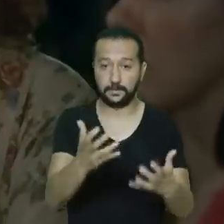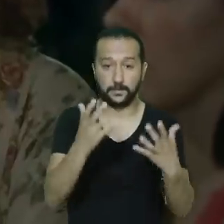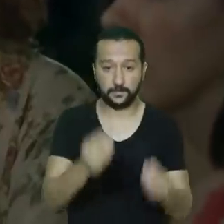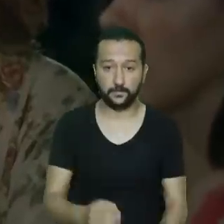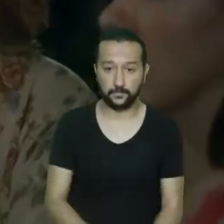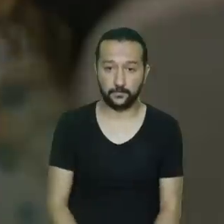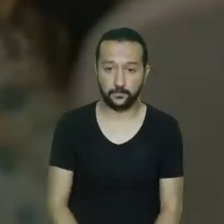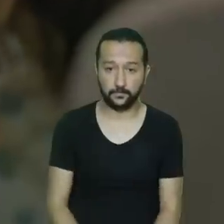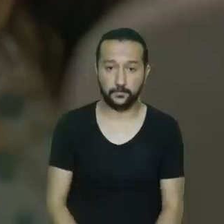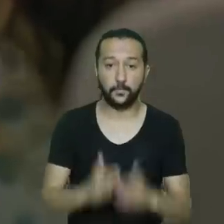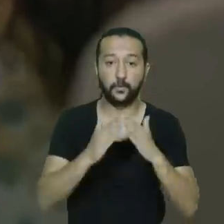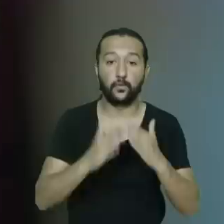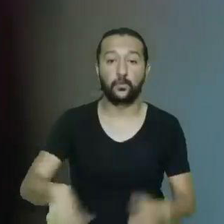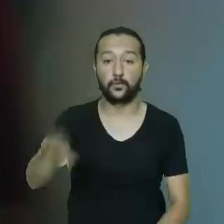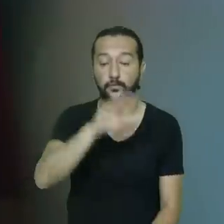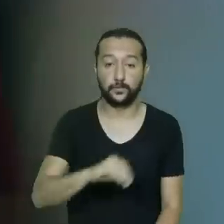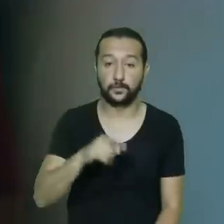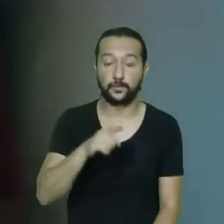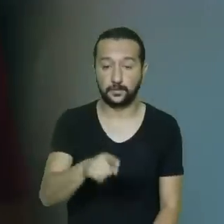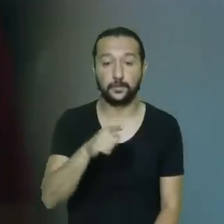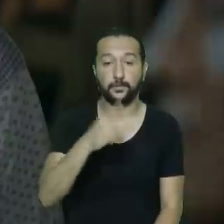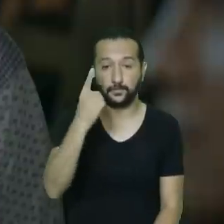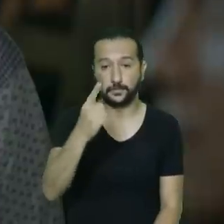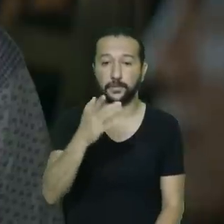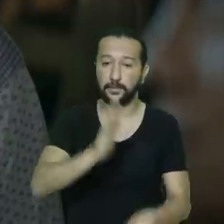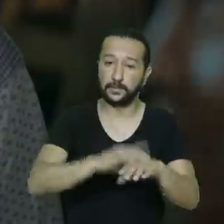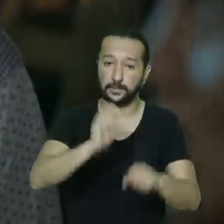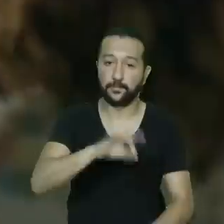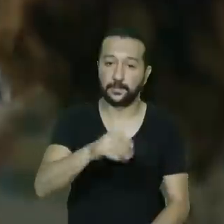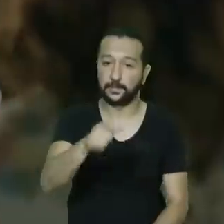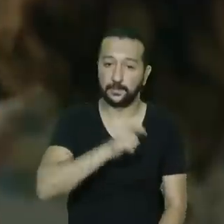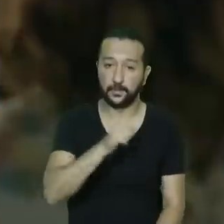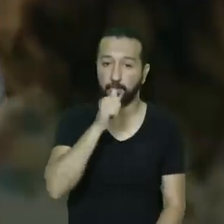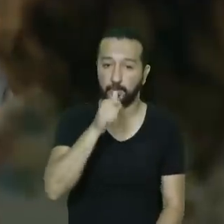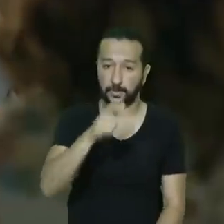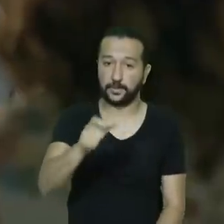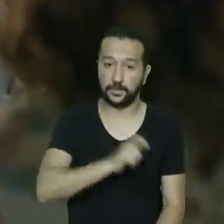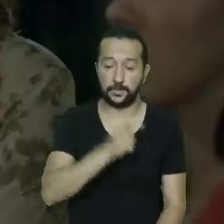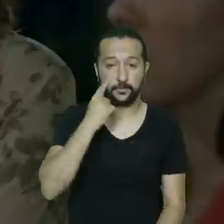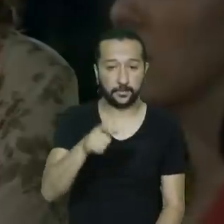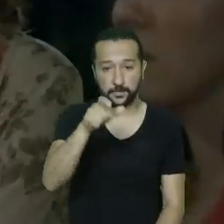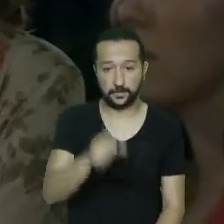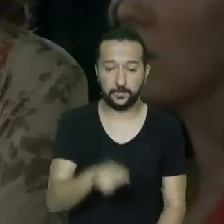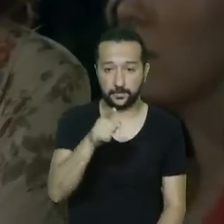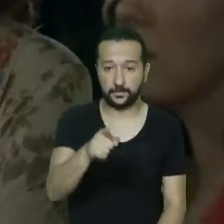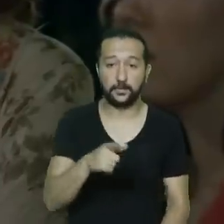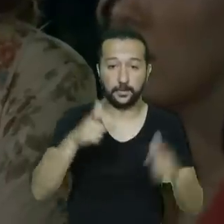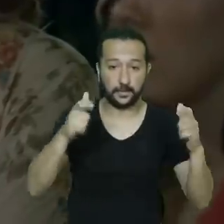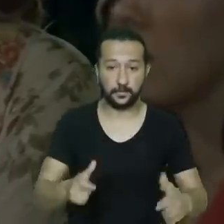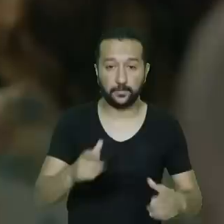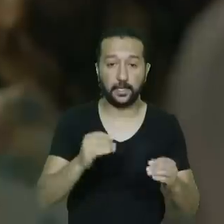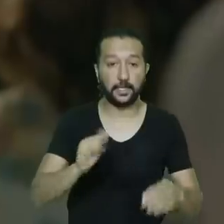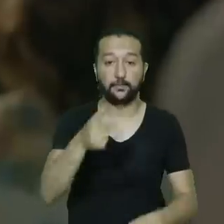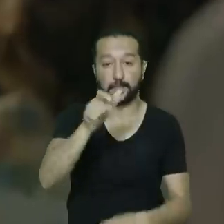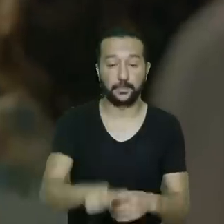edem. Komşular, bir getiriverin, bir çay getirin, bir su getirin. Bakın, kasabamızın